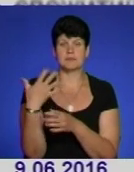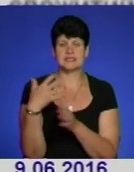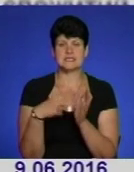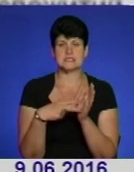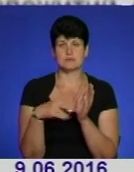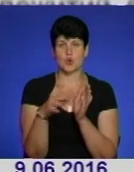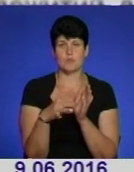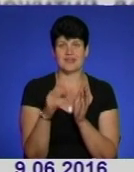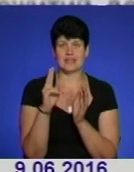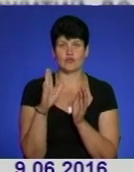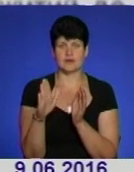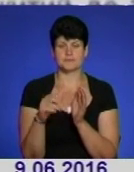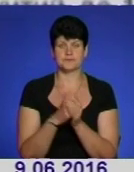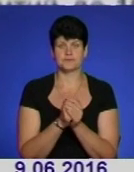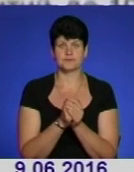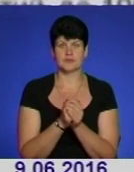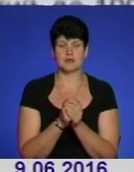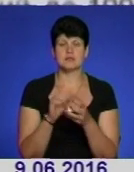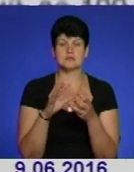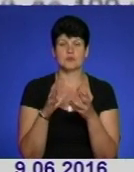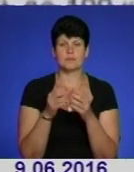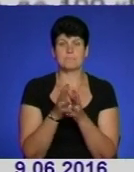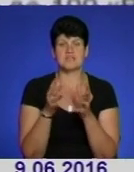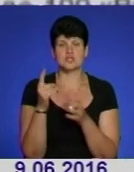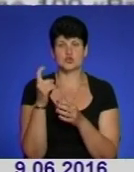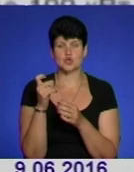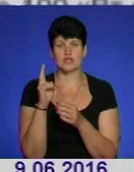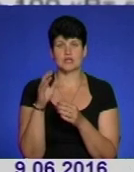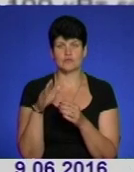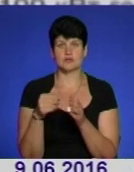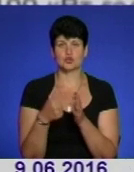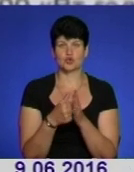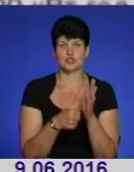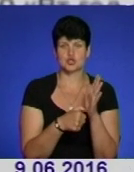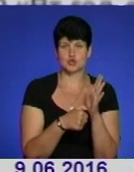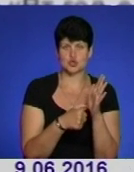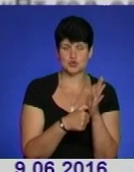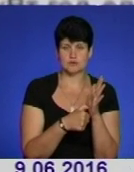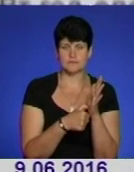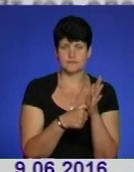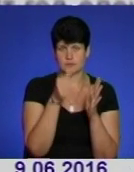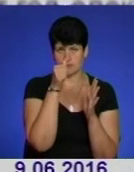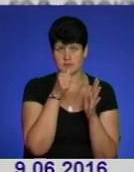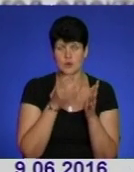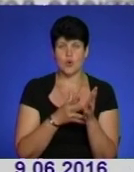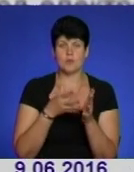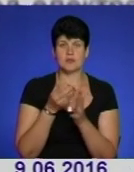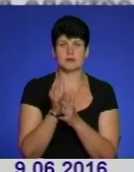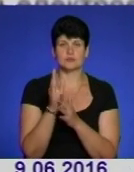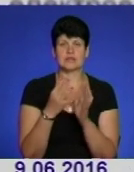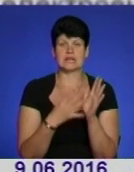57 копійок за кВт. За обсяг спожити понад 100 кВт, але до 600 кВт електроенергії на місяць оплата